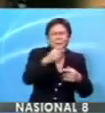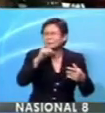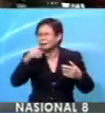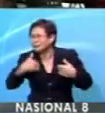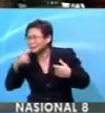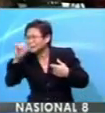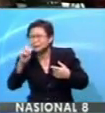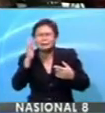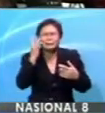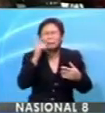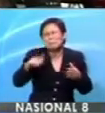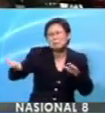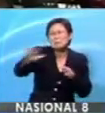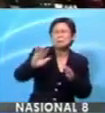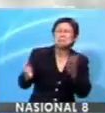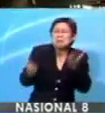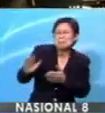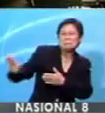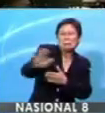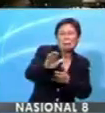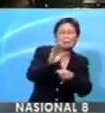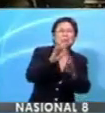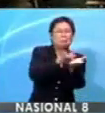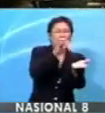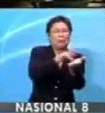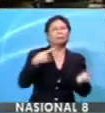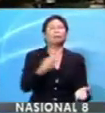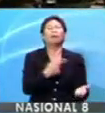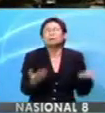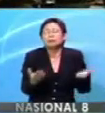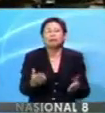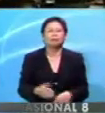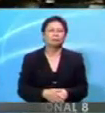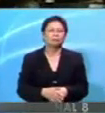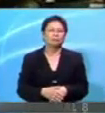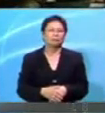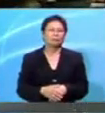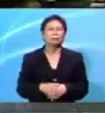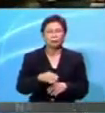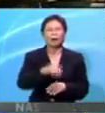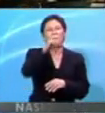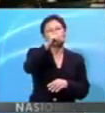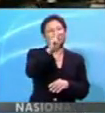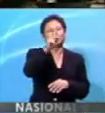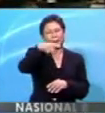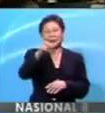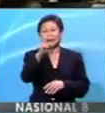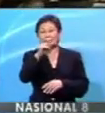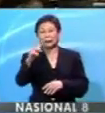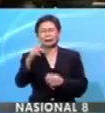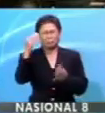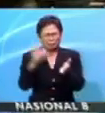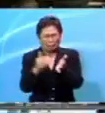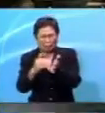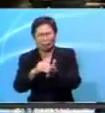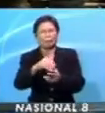dia orang ambil kesempatan ke tak perasan kan kdkk ni kena Salu keraplah turun Padang kena pantau bendailah kalau tak pantau kita